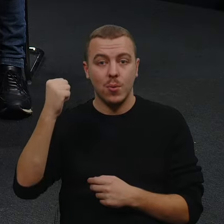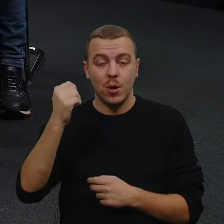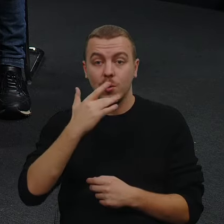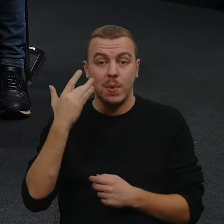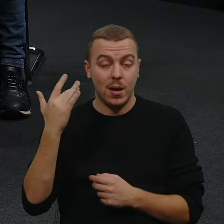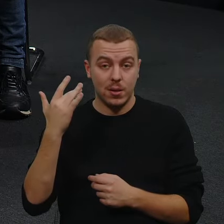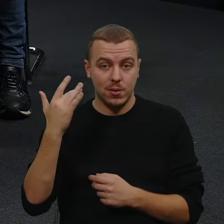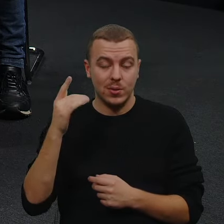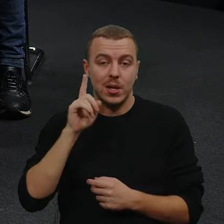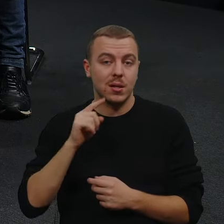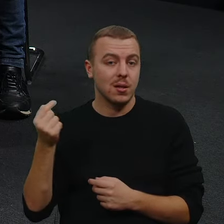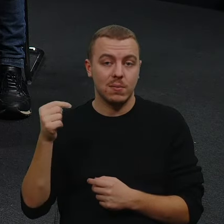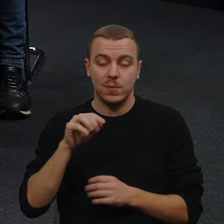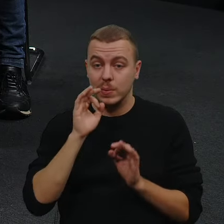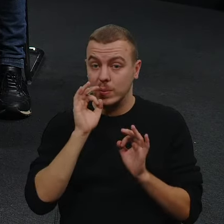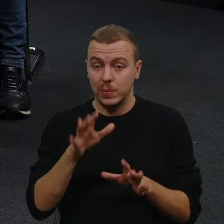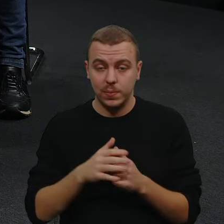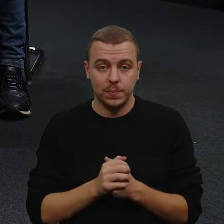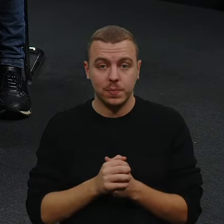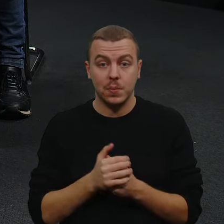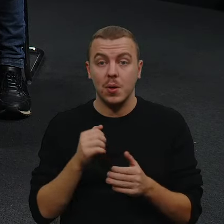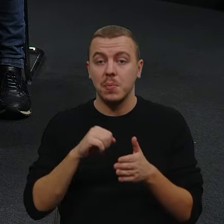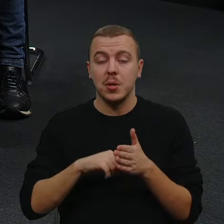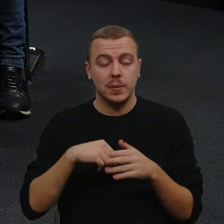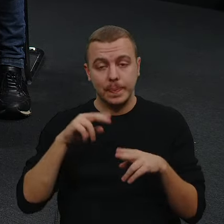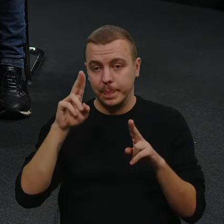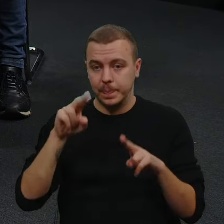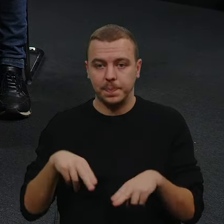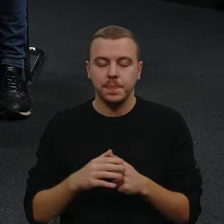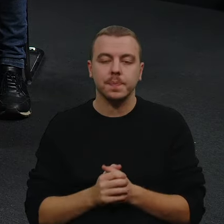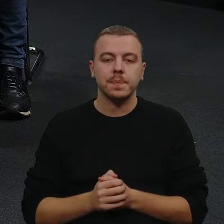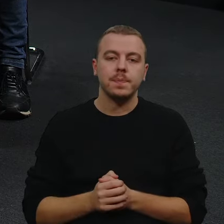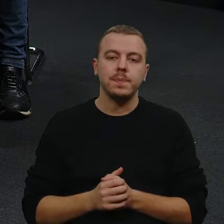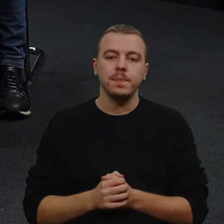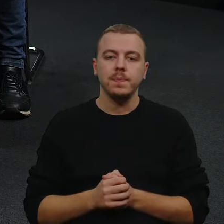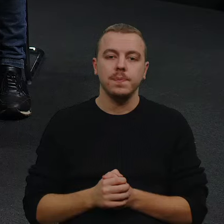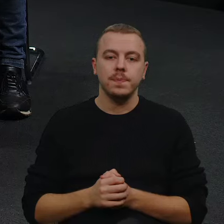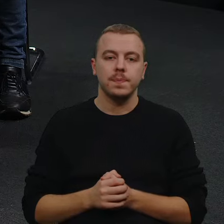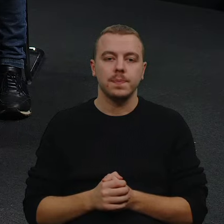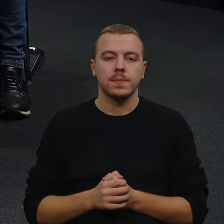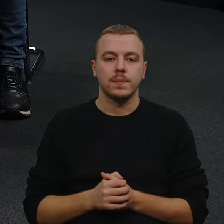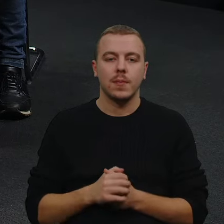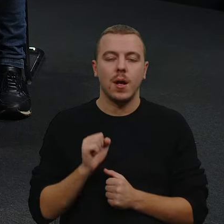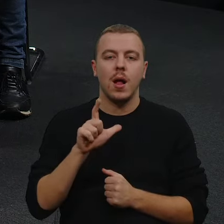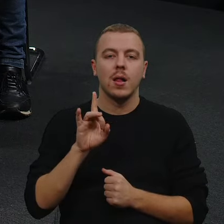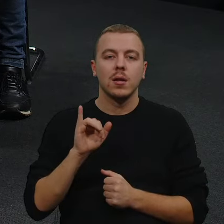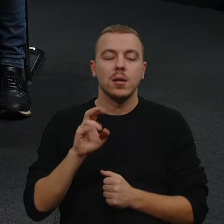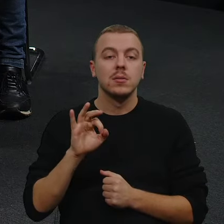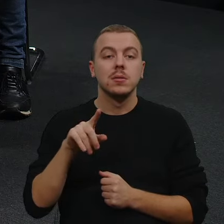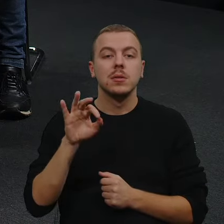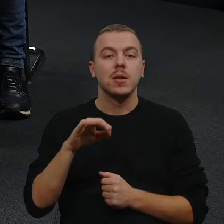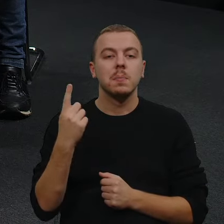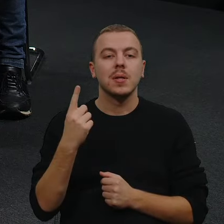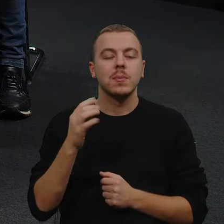kandidatas, laidoje nedalyvauja, netvyko dėl mums nežinomų priežasčių. Pone Algirdai, kaip sekėsi pirmajam